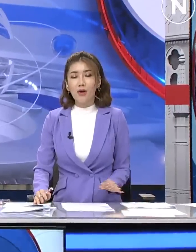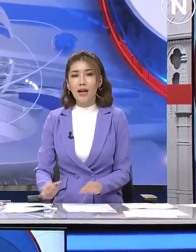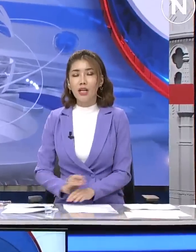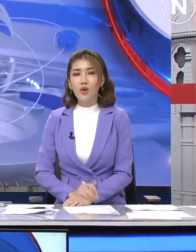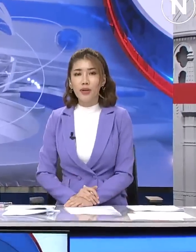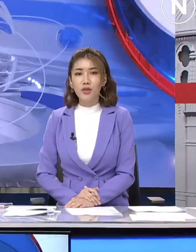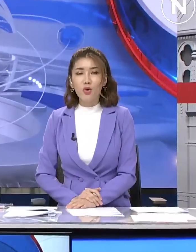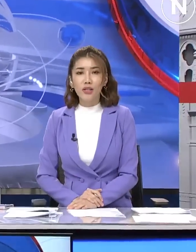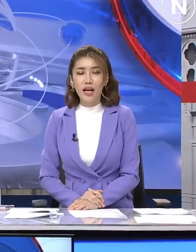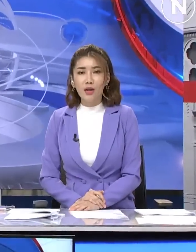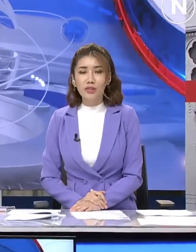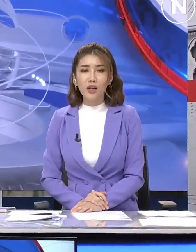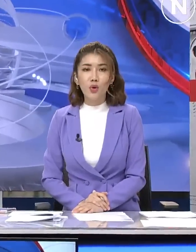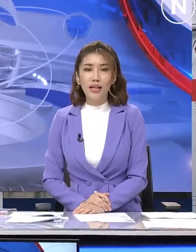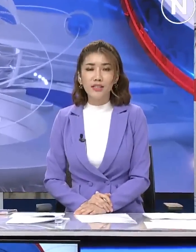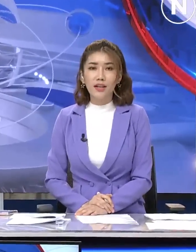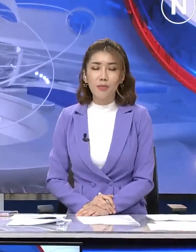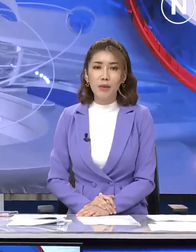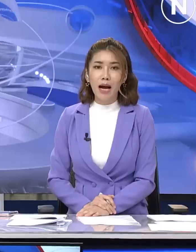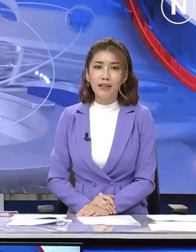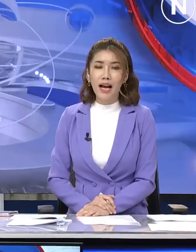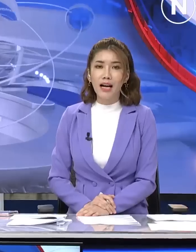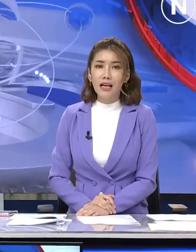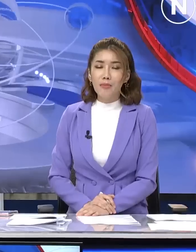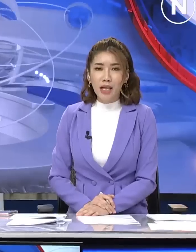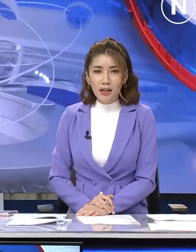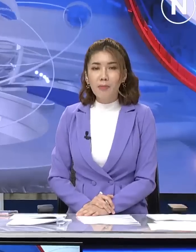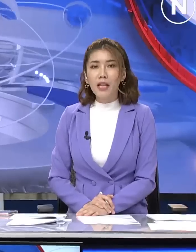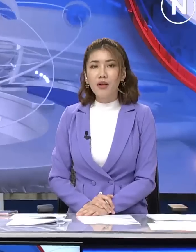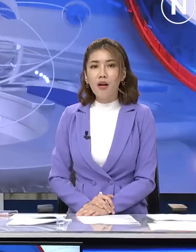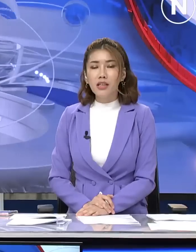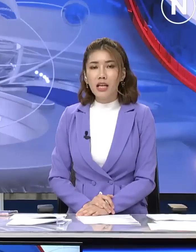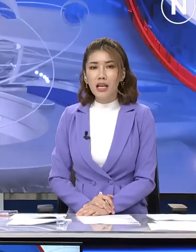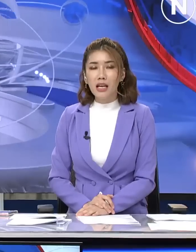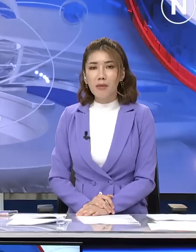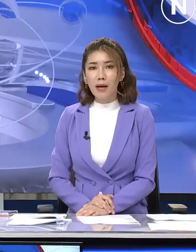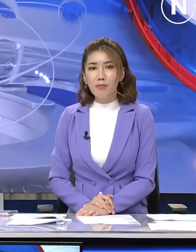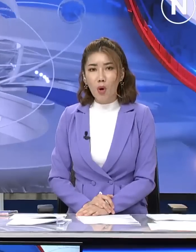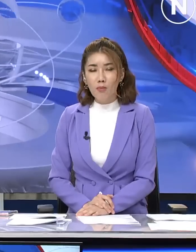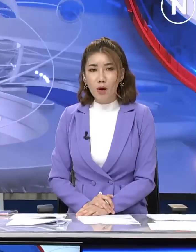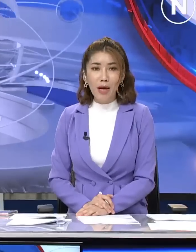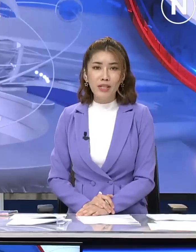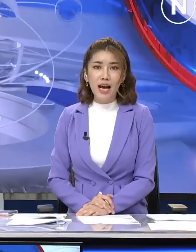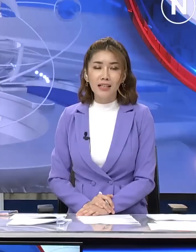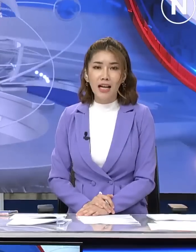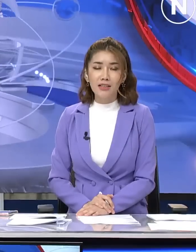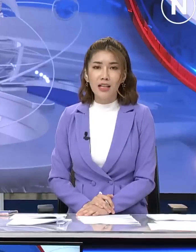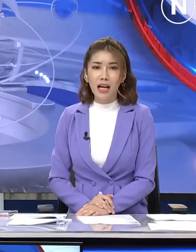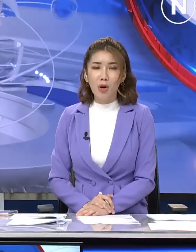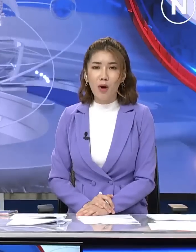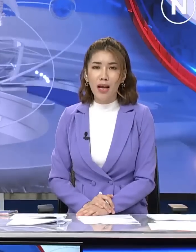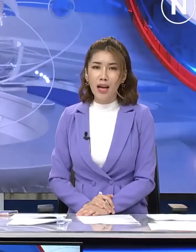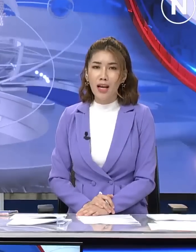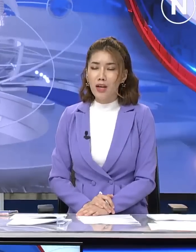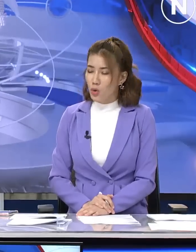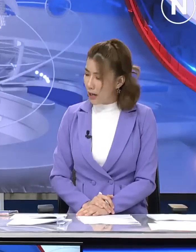ชั่นทันข่าวค่ำยังอยู่กับเรา2คนนะคะคุณสัตคุณและดิฉันรพีพันธ์ค่ะมีอีกหนึ่งประเด็นร้อนที่เป็นปมวิพากษ์วิจารณ์กันถึง